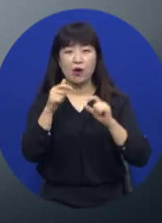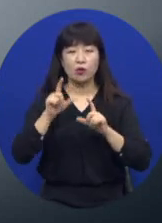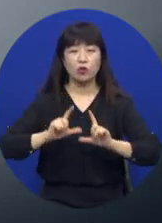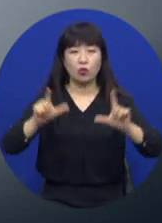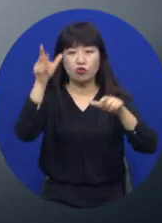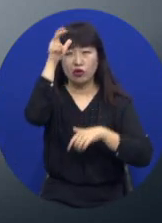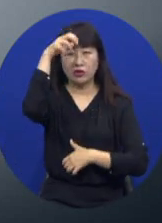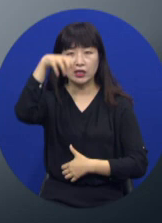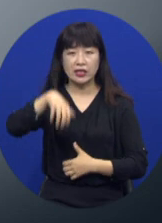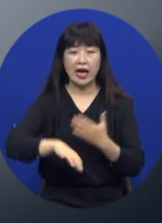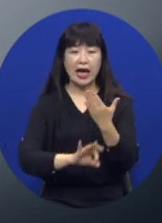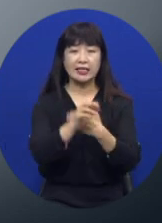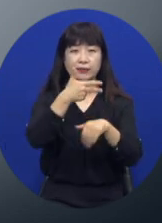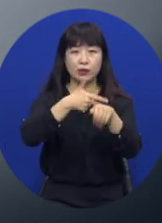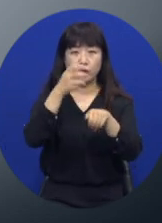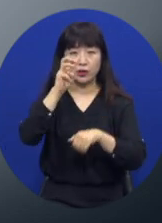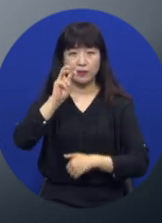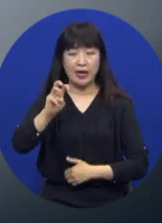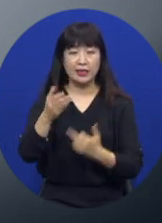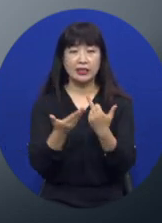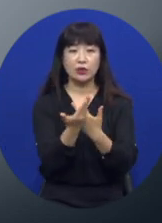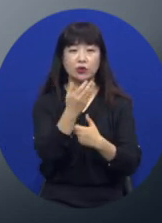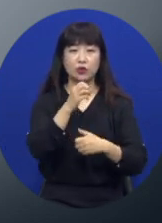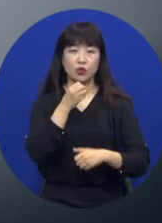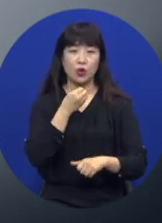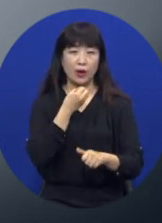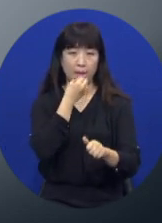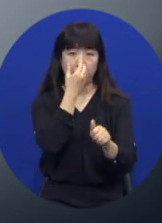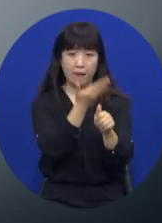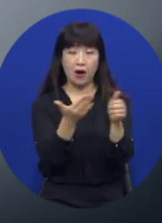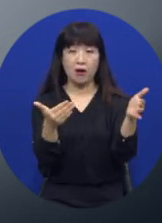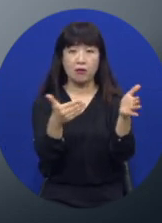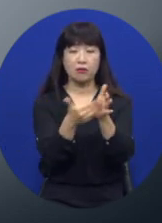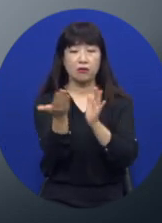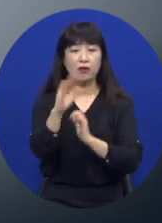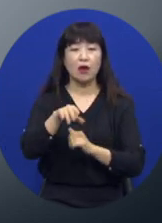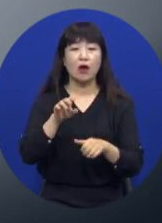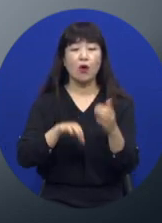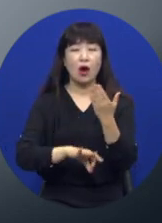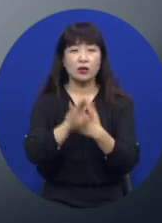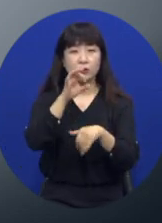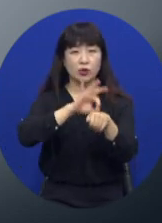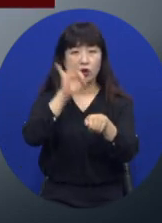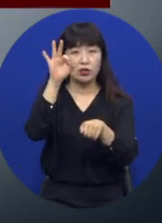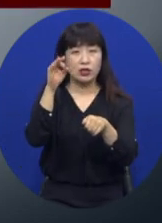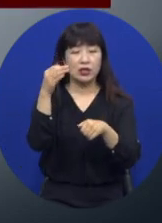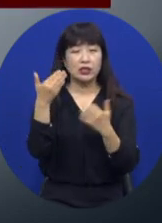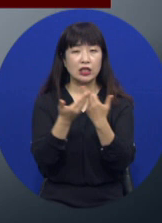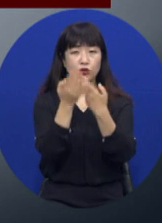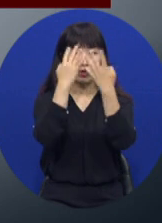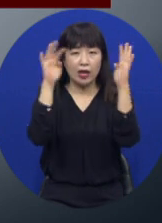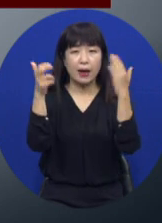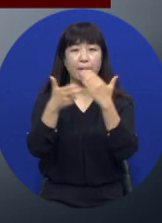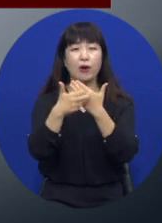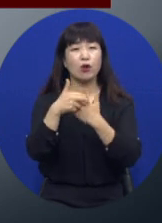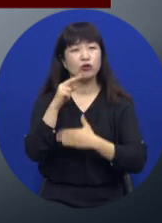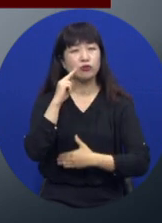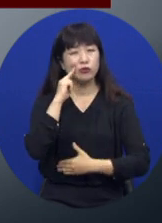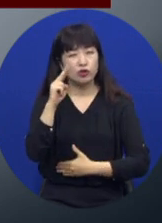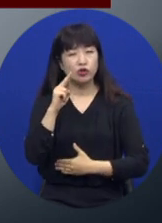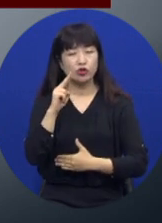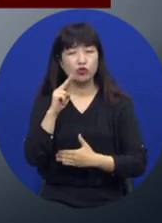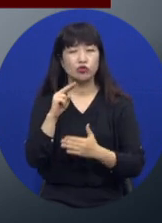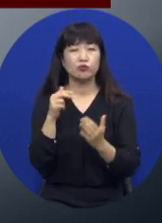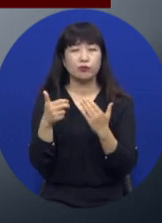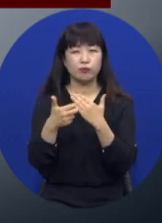아침 7시 30분 제주도에 통보했고 오전 10시에는 제주대 병원이 중증 의심사례 라며